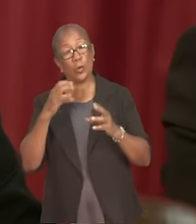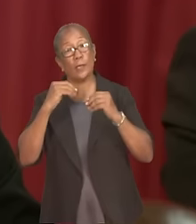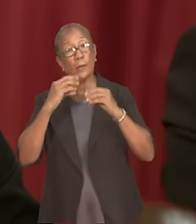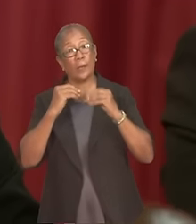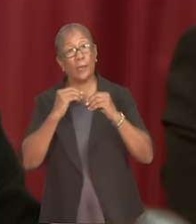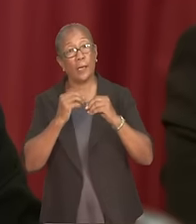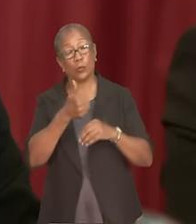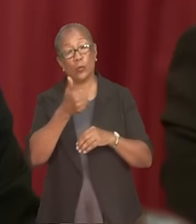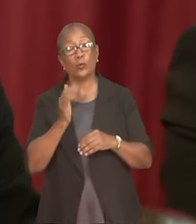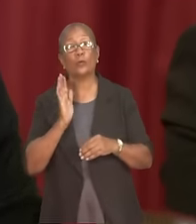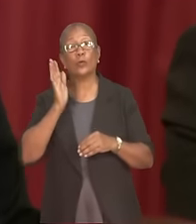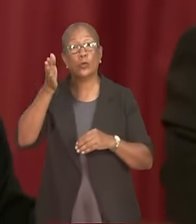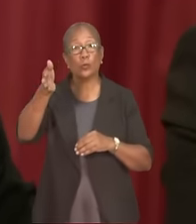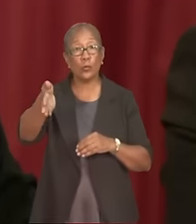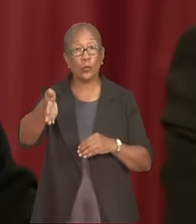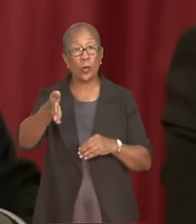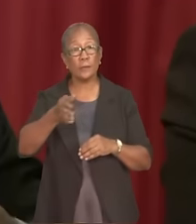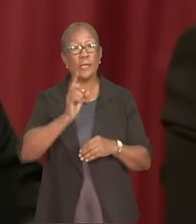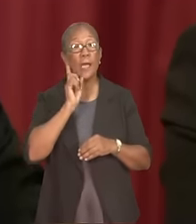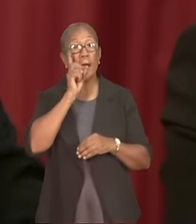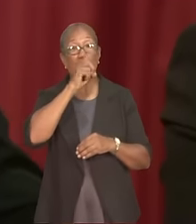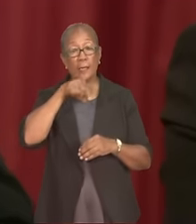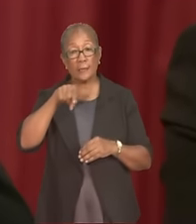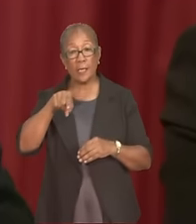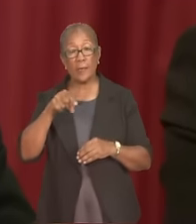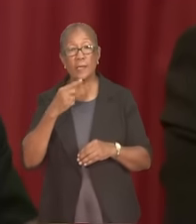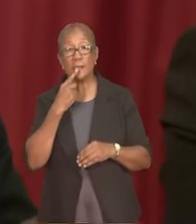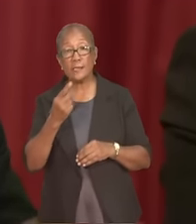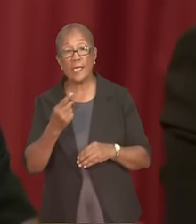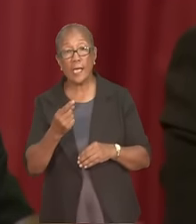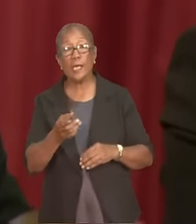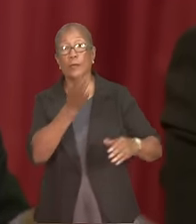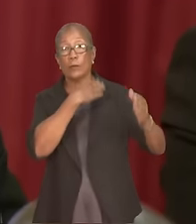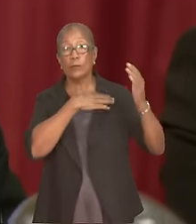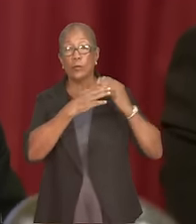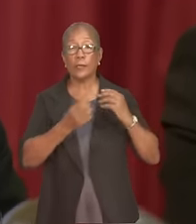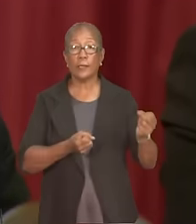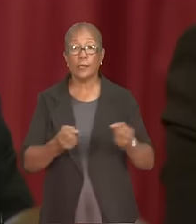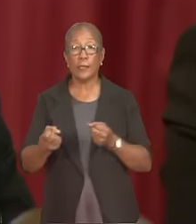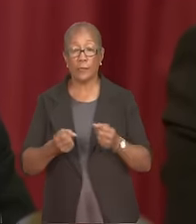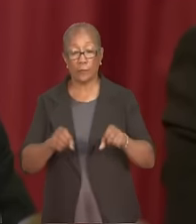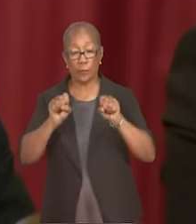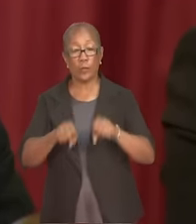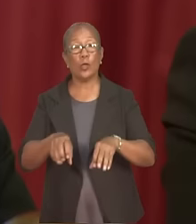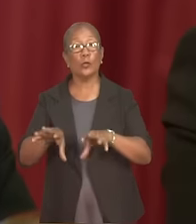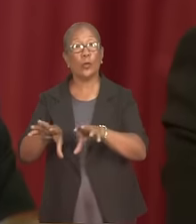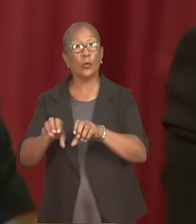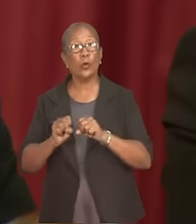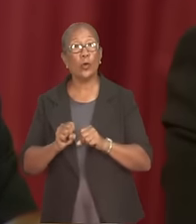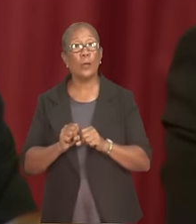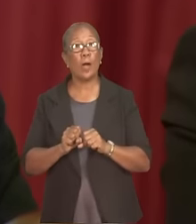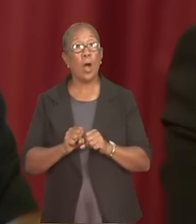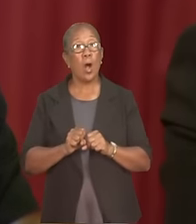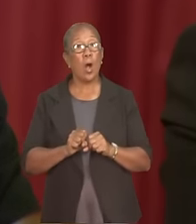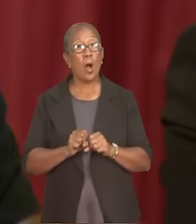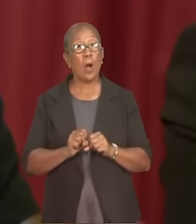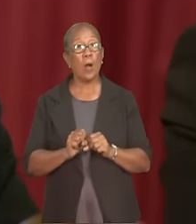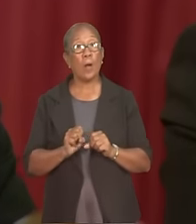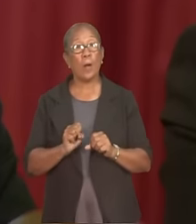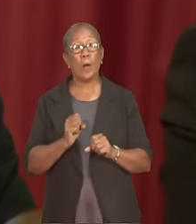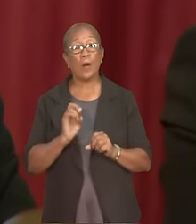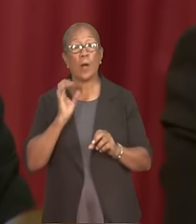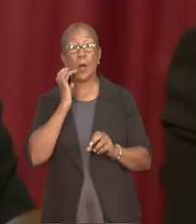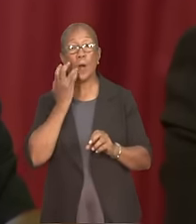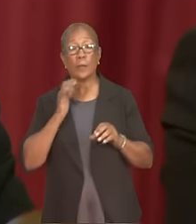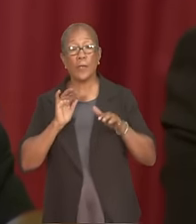de toekomst. Als je me zegt van de vorige regering heeft het besluit genomen om die Afobakka krachtcentrale bij staatsolie onder